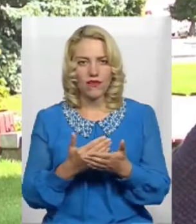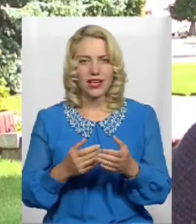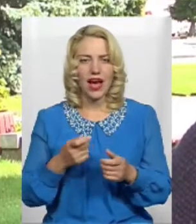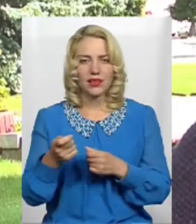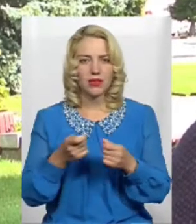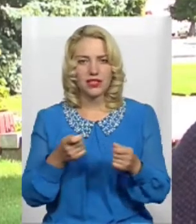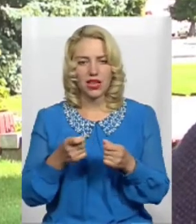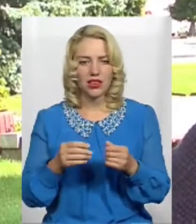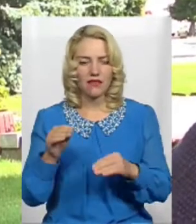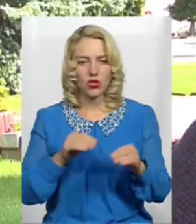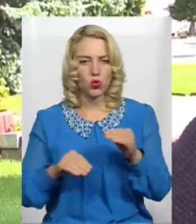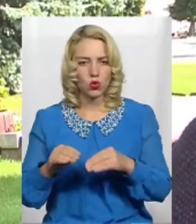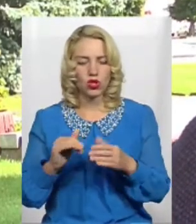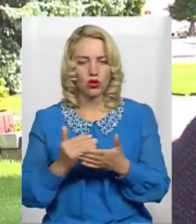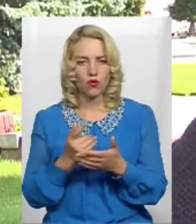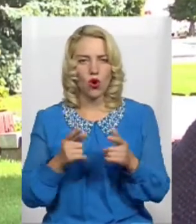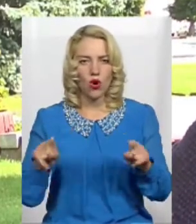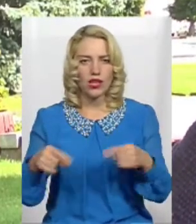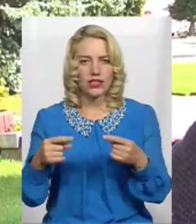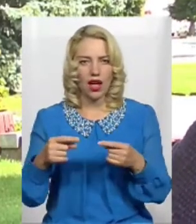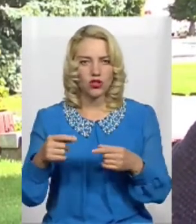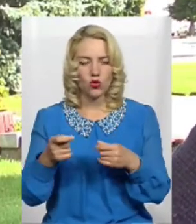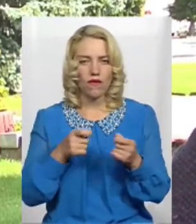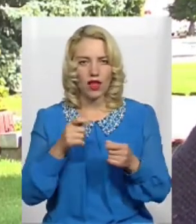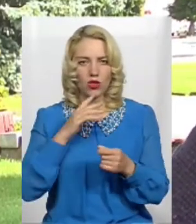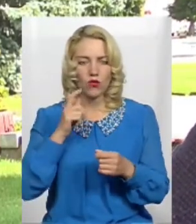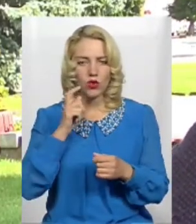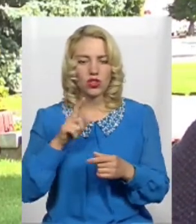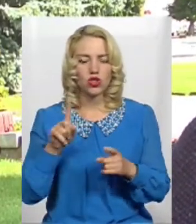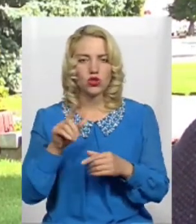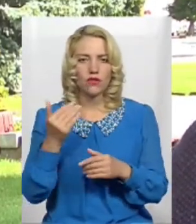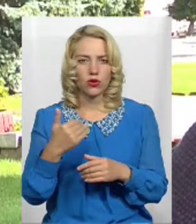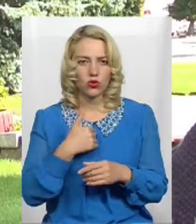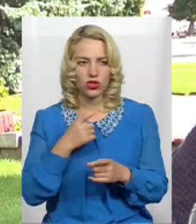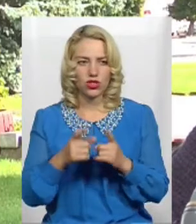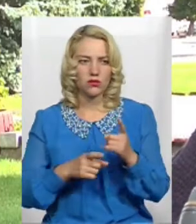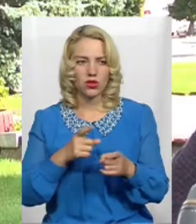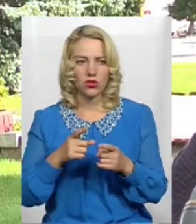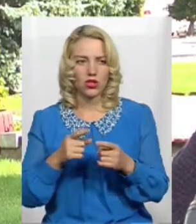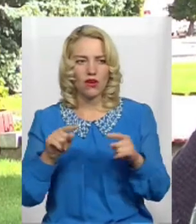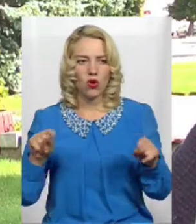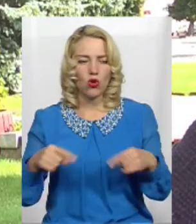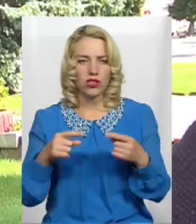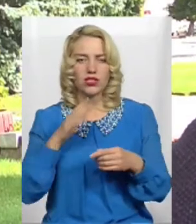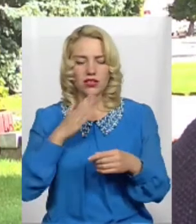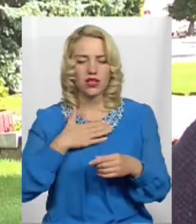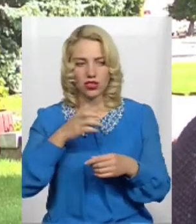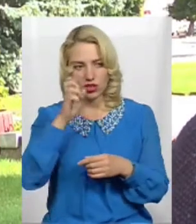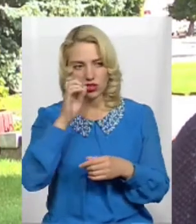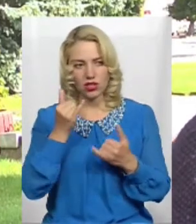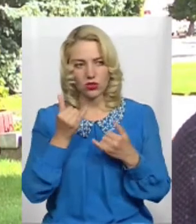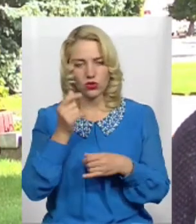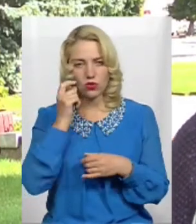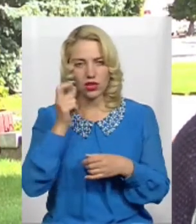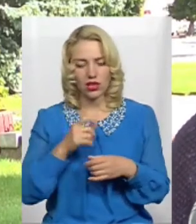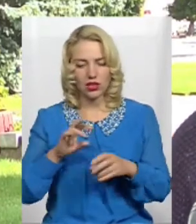нову організацію влади в Україні. Скажіть, будь ласка, що саме ви хочете змінити в організації влади в нашій державі? На сьогодні Україна